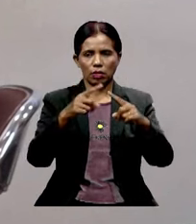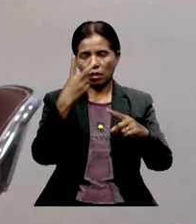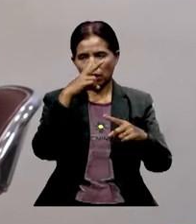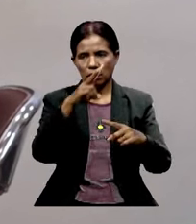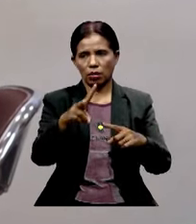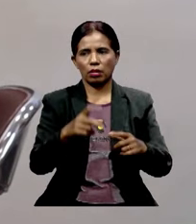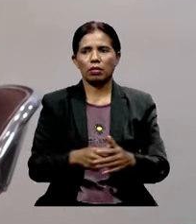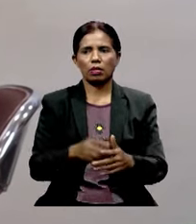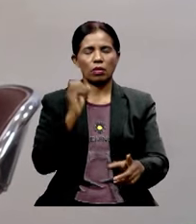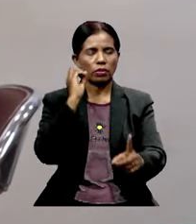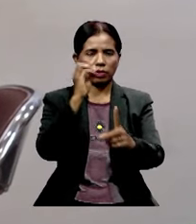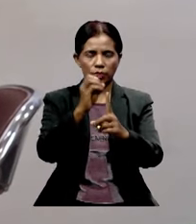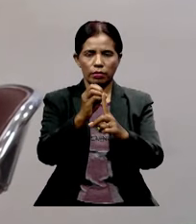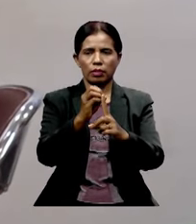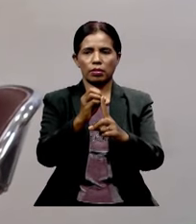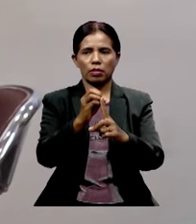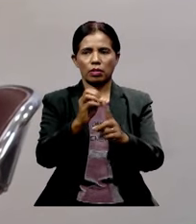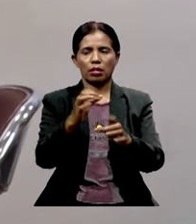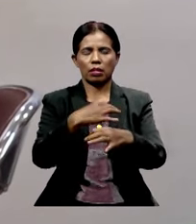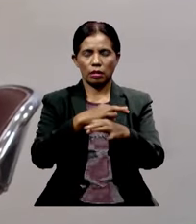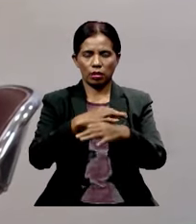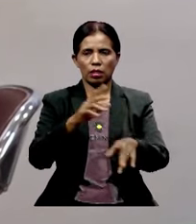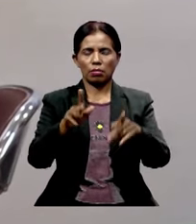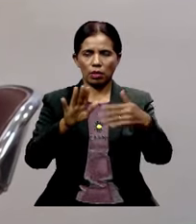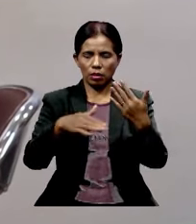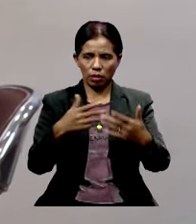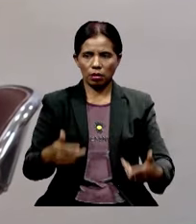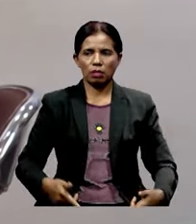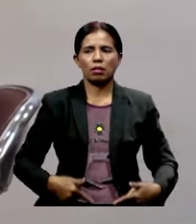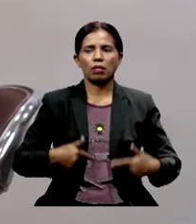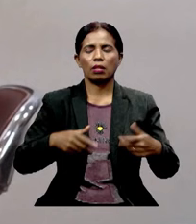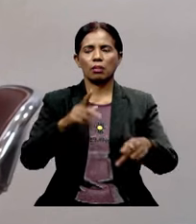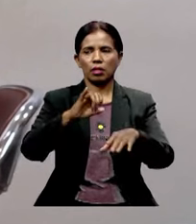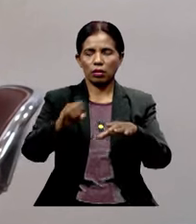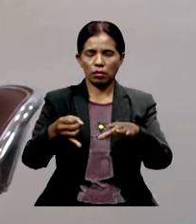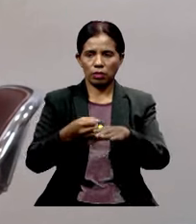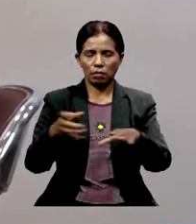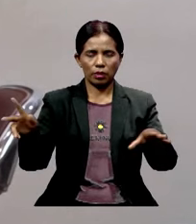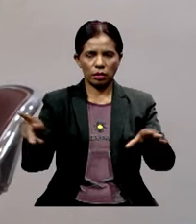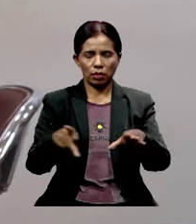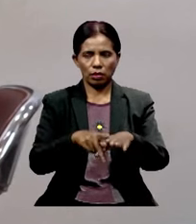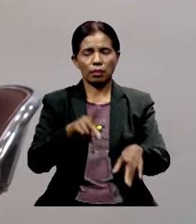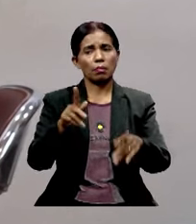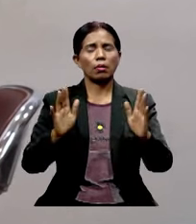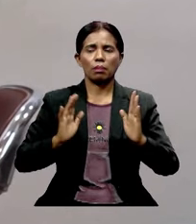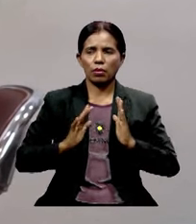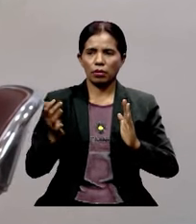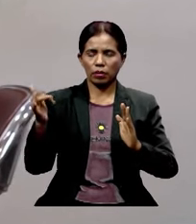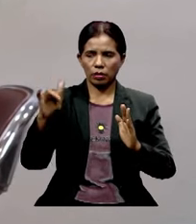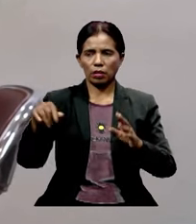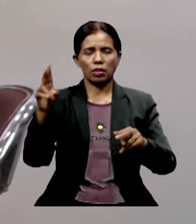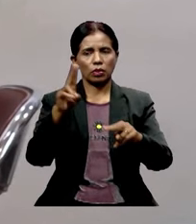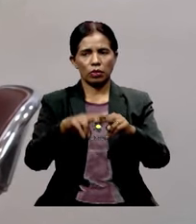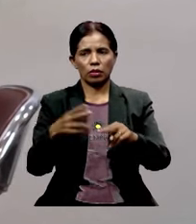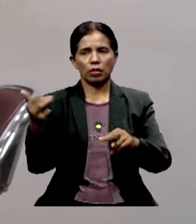tu objektif atau hadiah sosial sosial sa inklusif partisipatif orang ba buat sih tambah sih rakyat ya turi ya